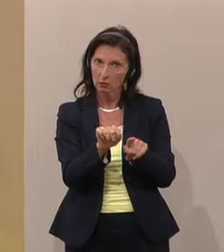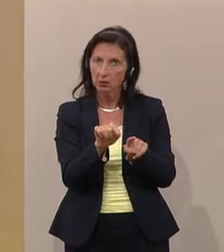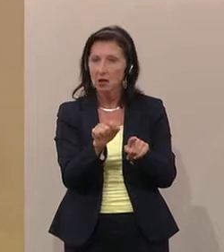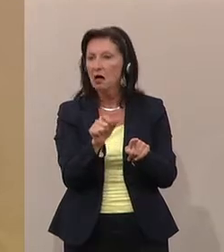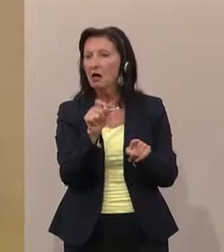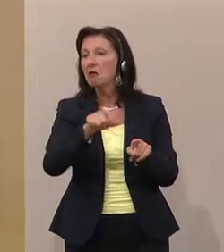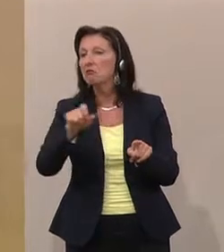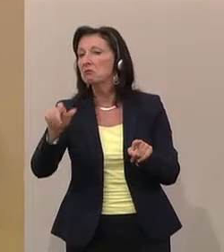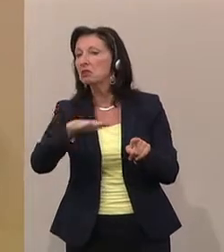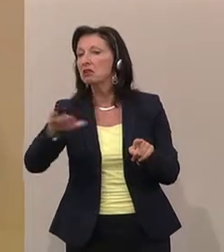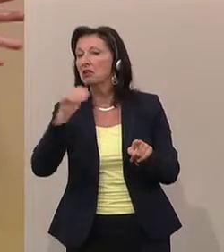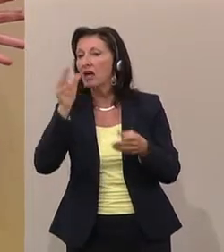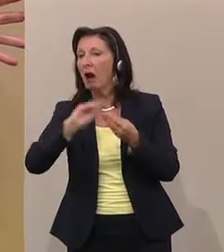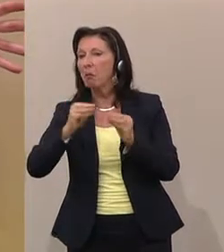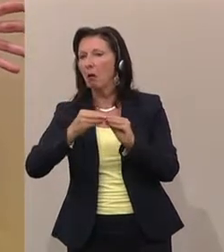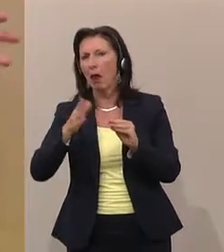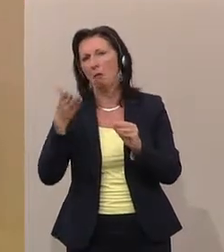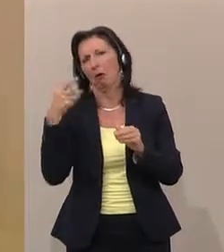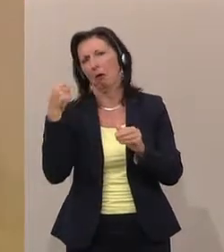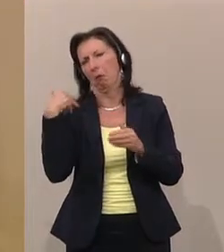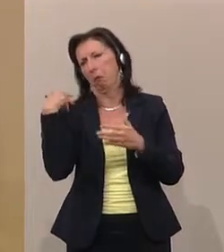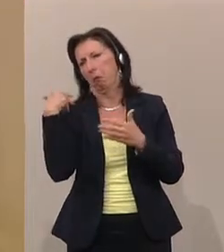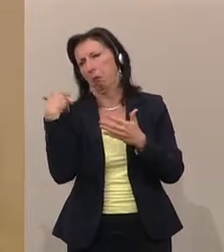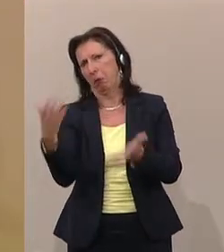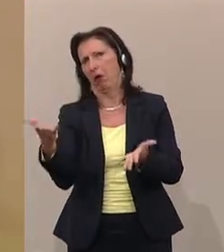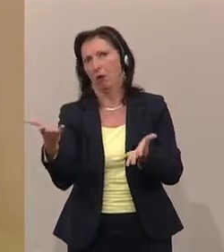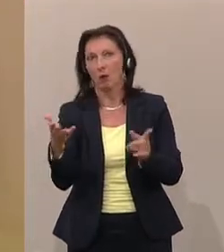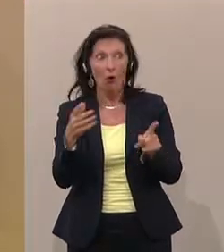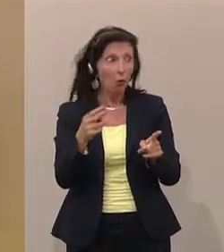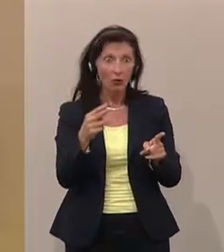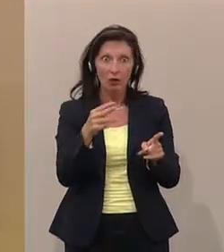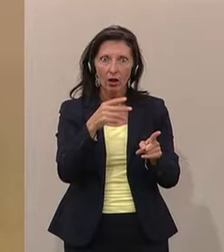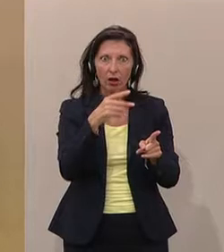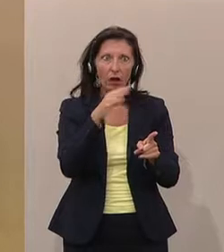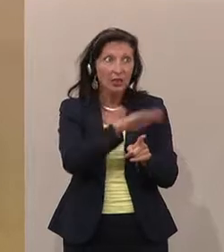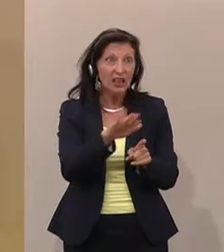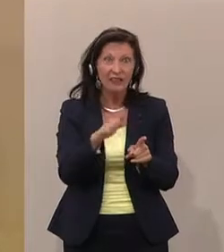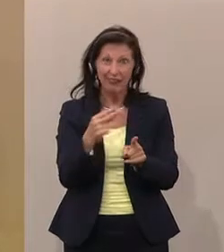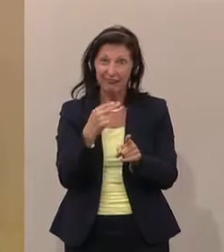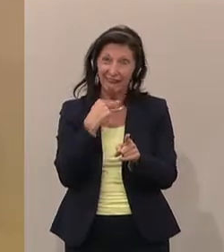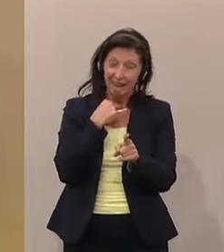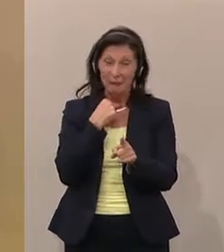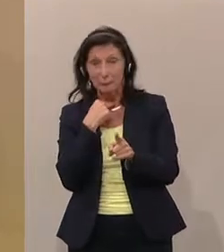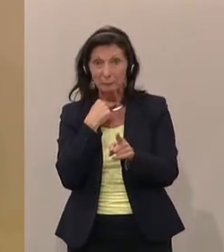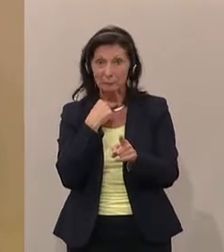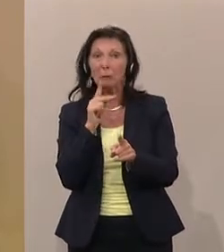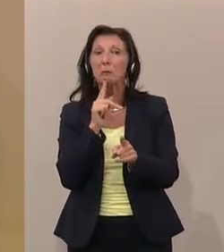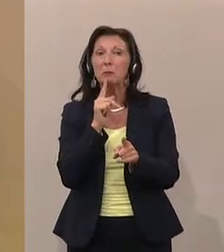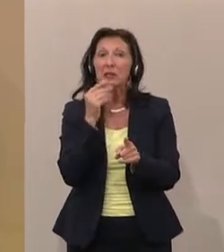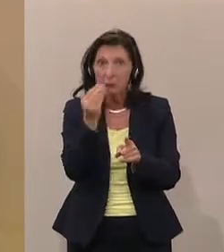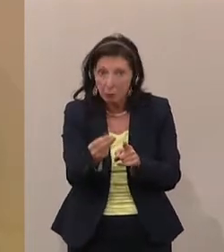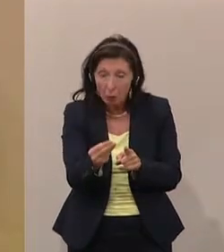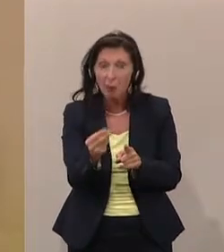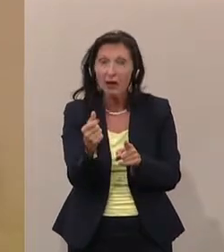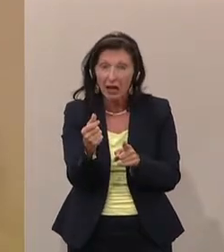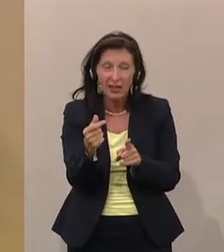Problem ist, kriegen volle Kanne das Geld. Für die, die es eng ist, die kriegen ein bisschen was. Und für die, die heute ein Problem haben